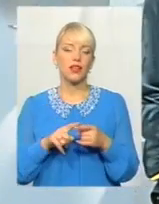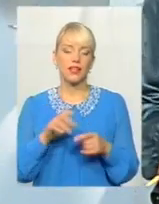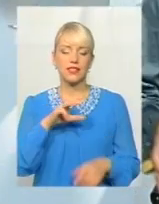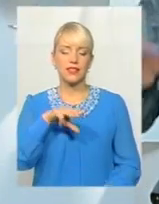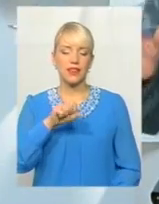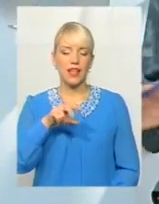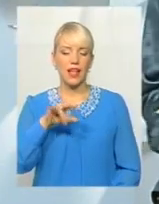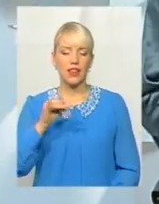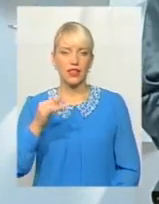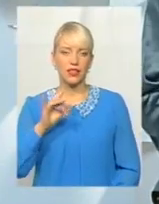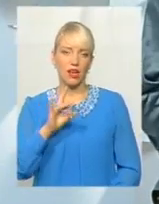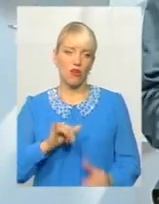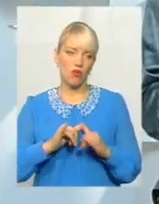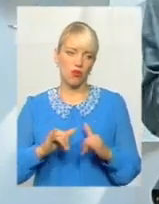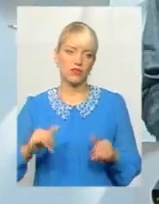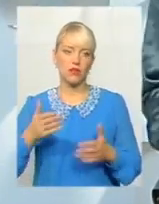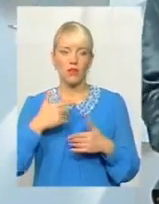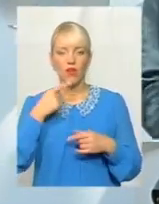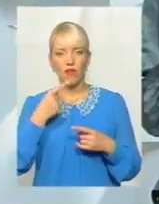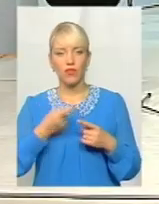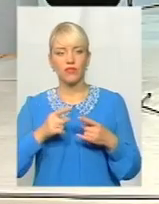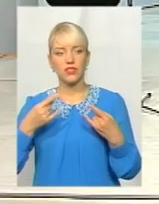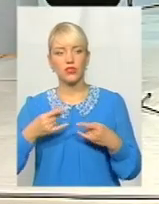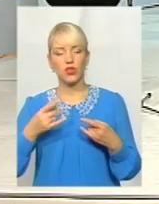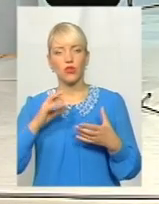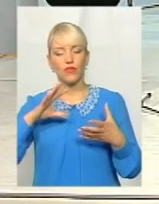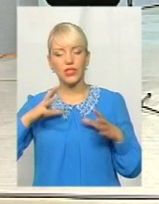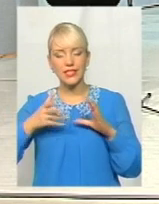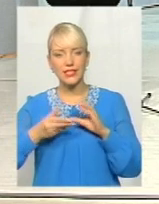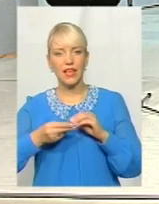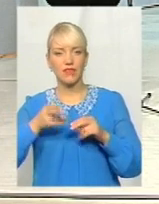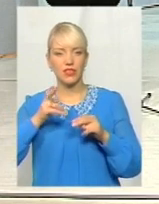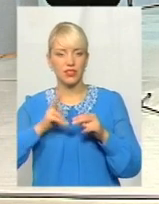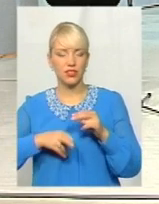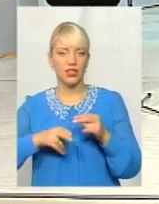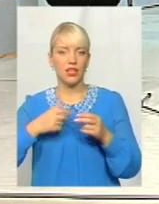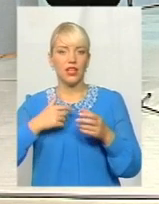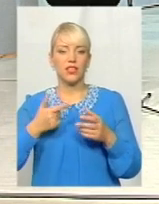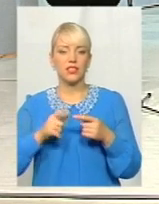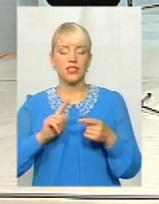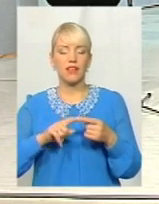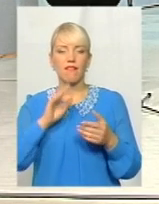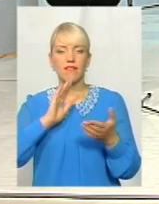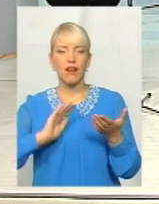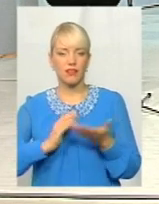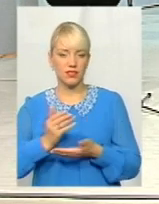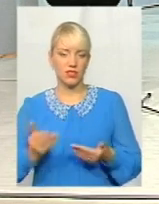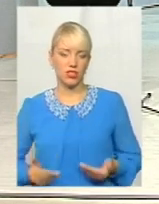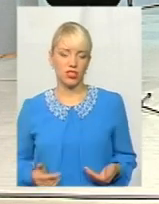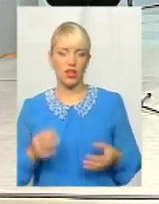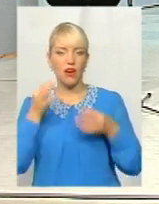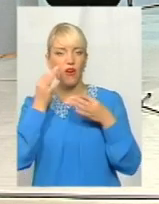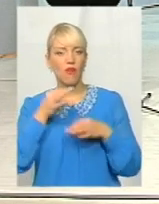розвиток? Якщо ми вже говорили, начебто, у цій студії про те, кінцевий результат – це якісне життя, комфортне життя,